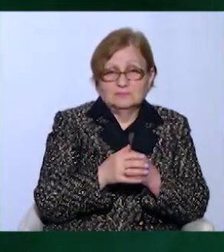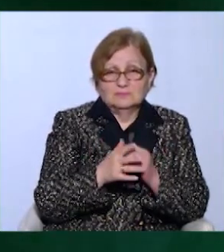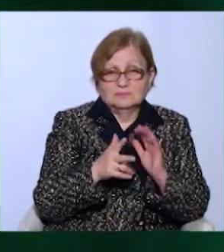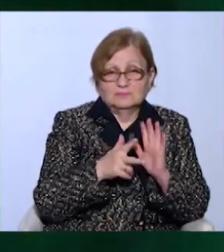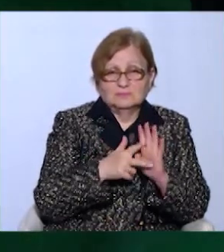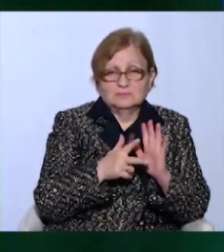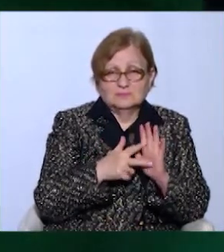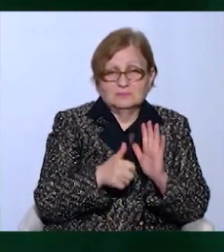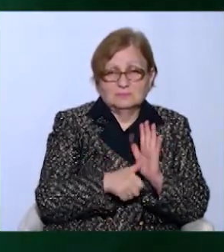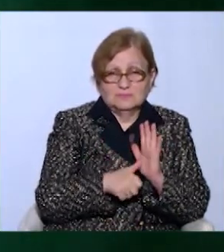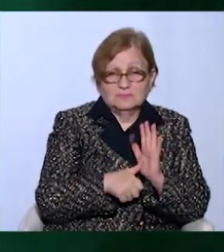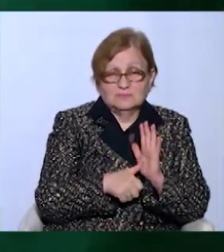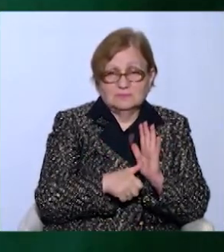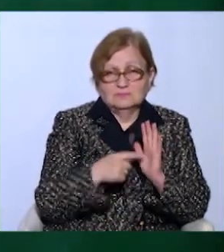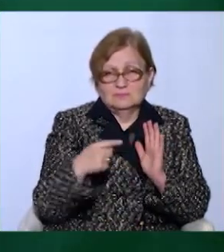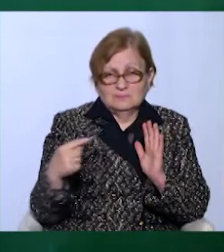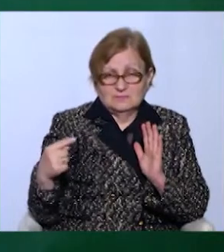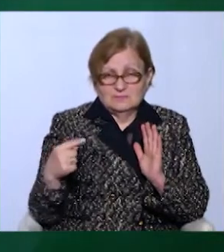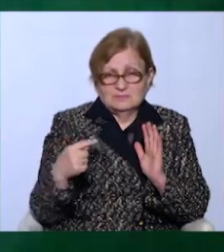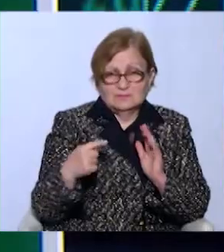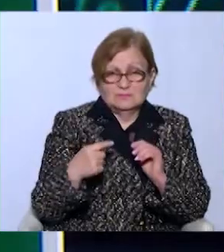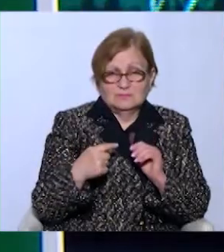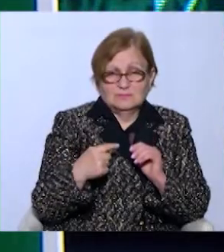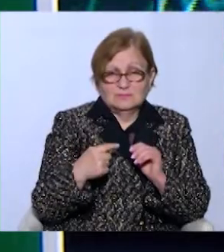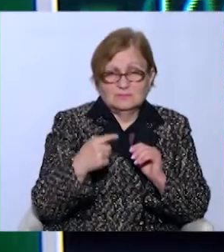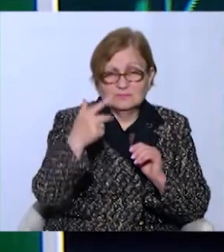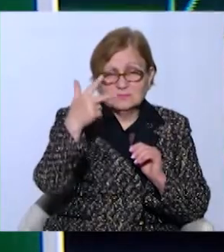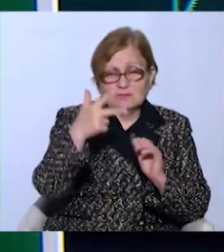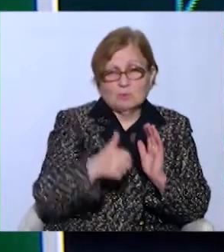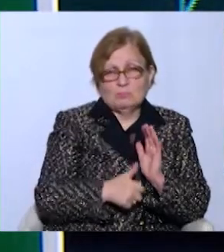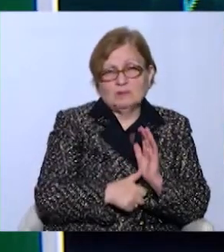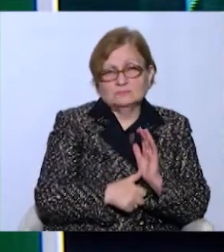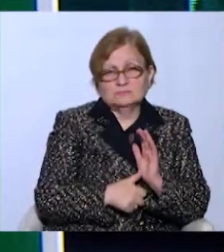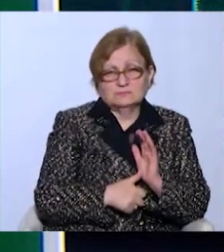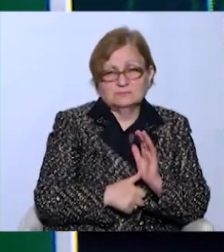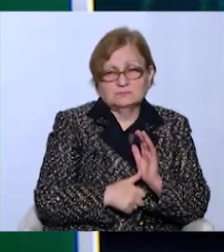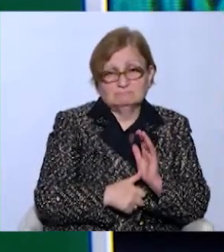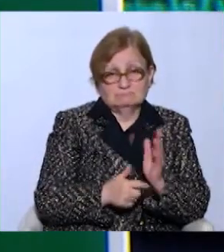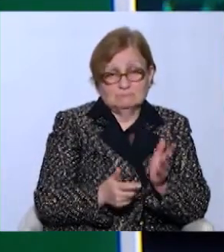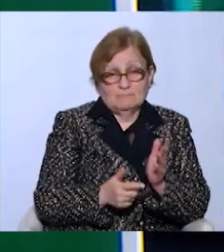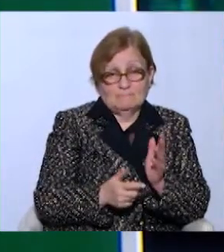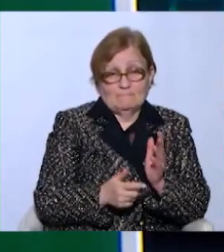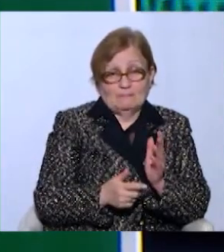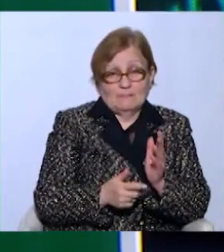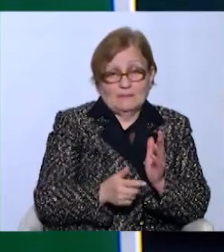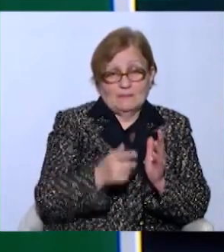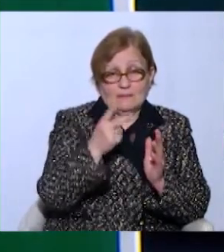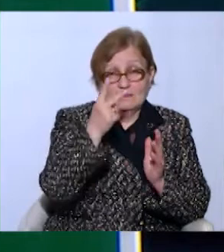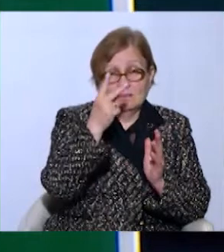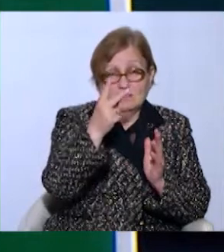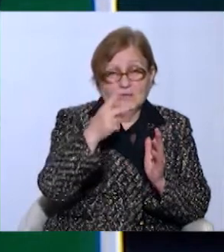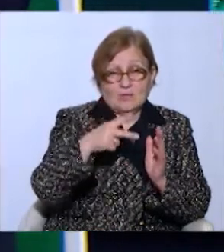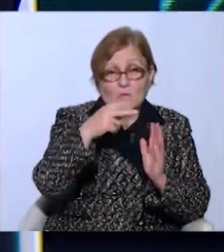8 მე-6-ს გამოკლებული 3 მე-6-ედი. არა ვარ სწორი. 2-ზე გავამრავლე მრიცხვის